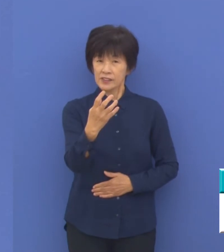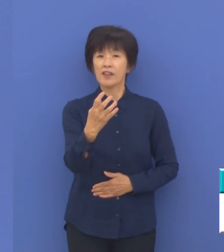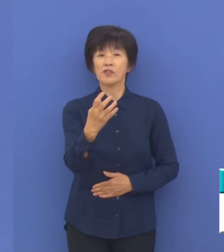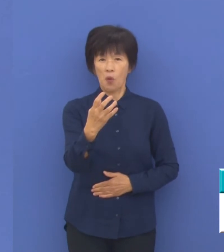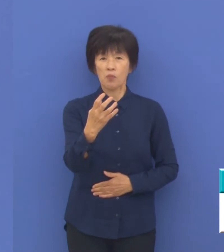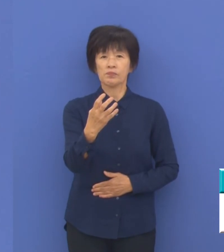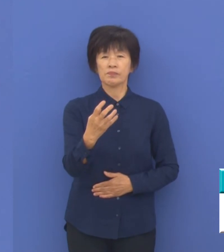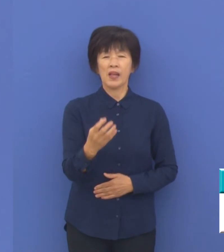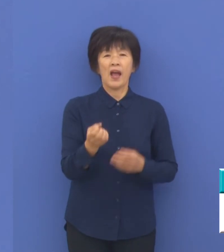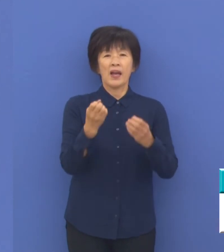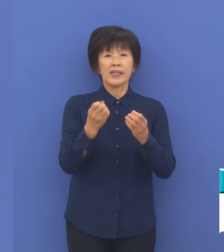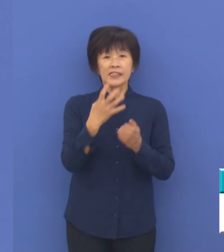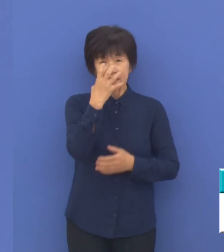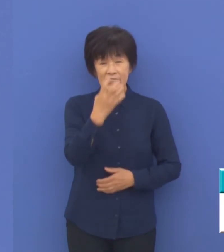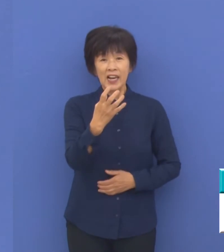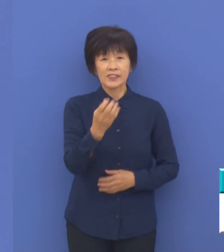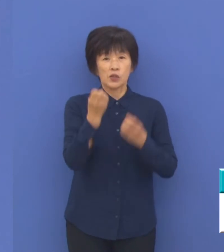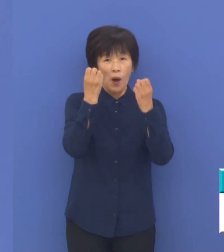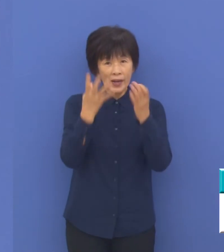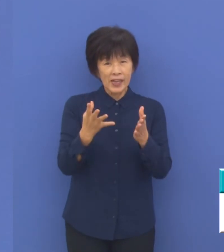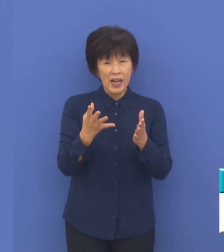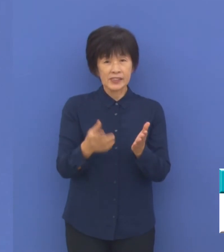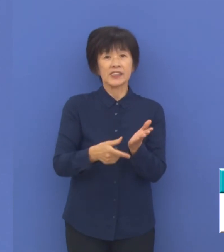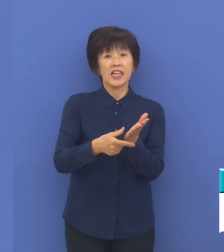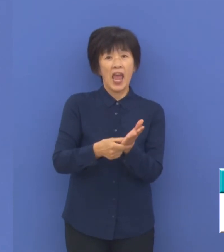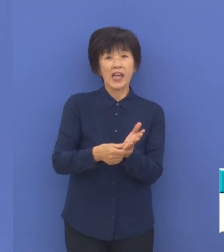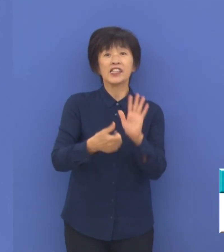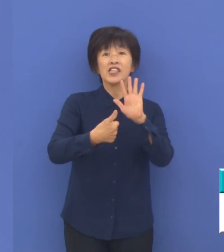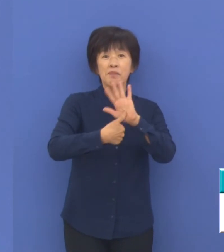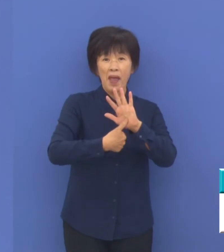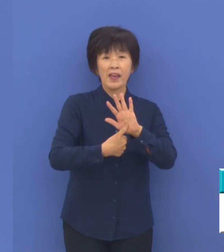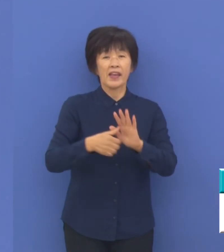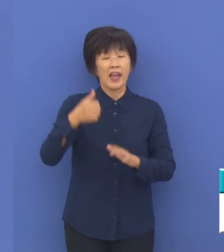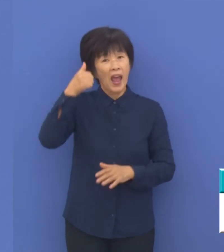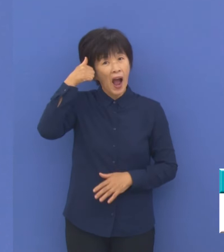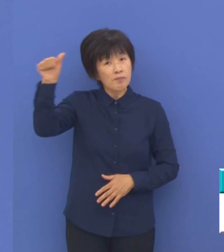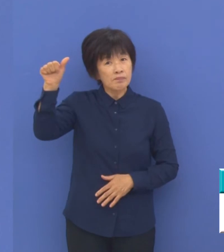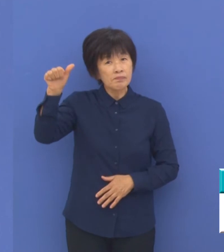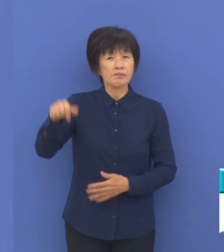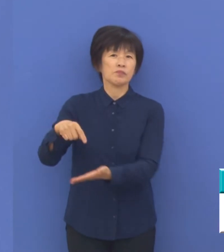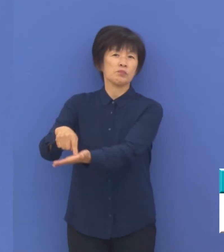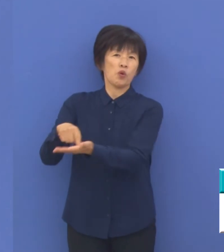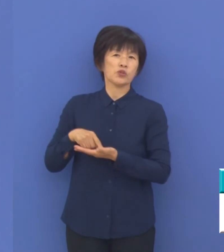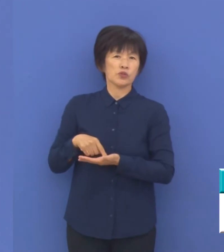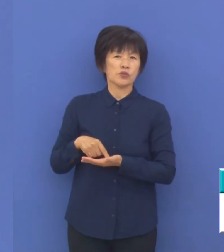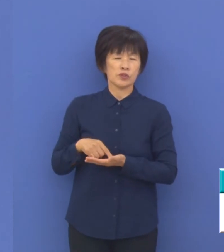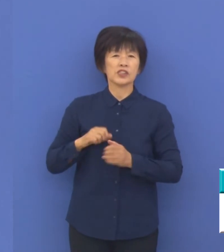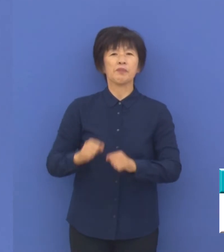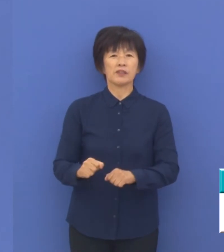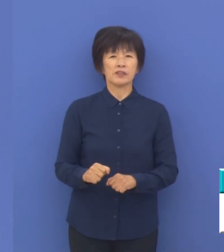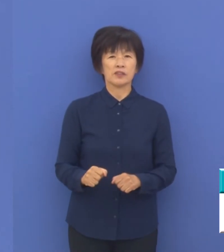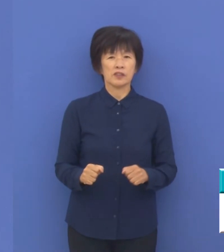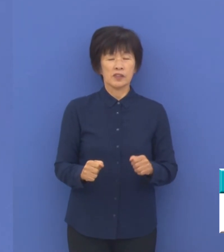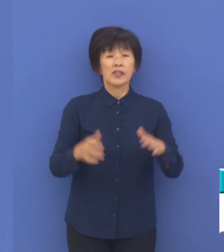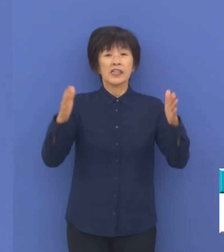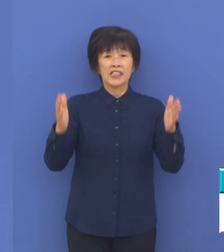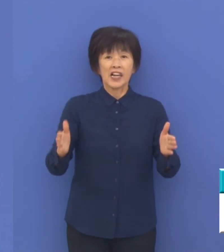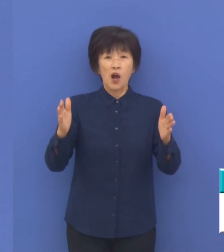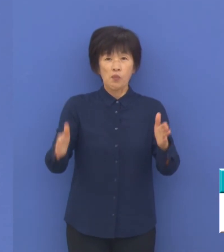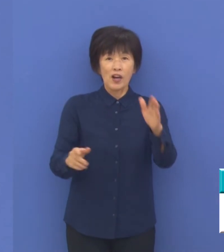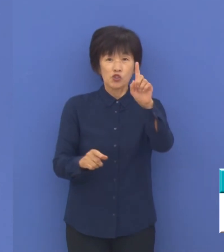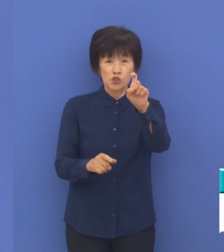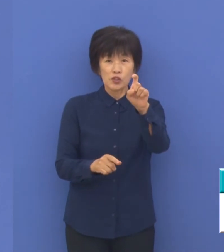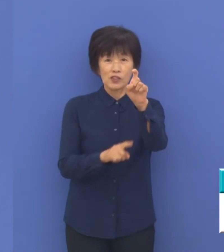新幹線新駅の駅名案を募集します募集期間は10月15日